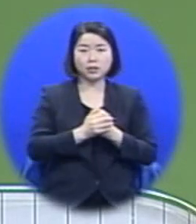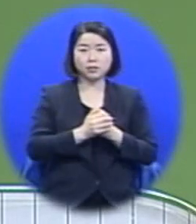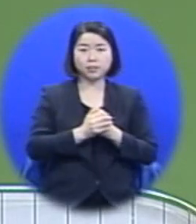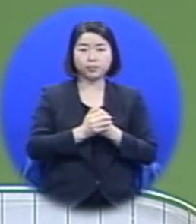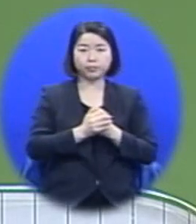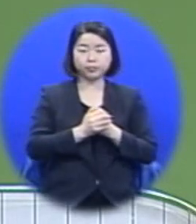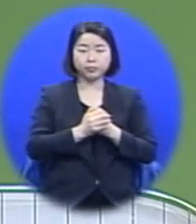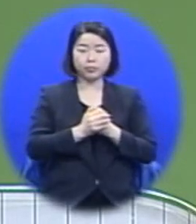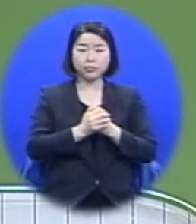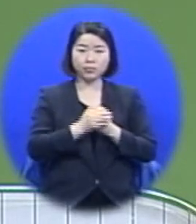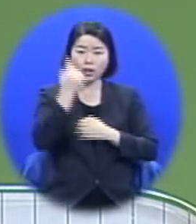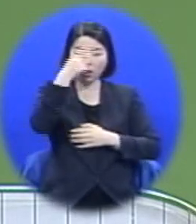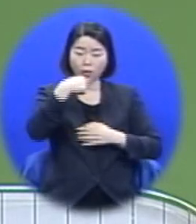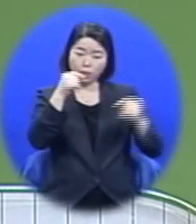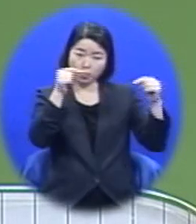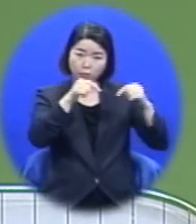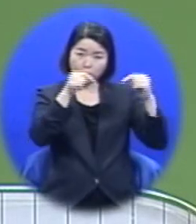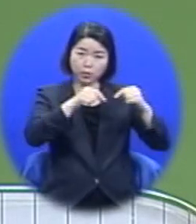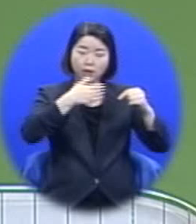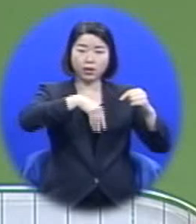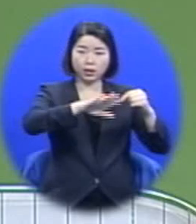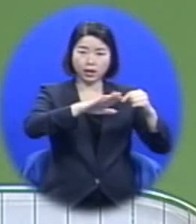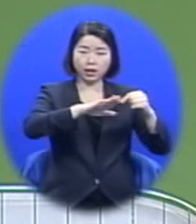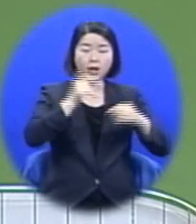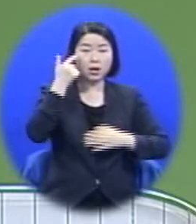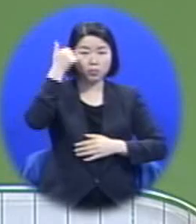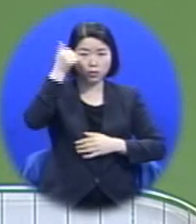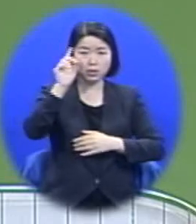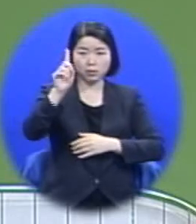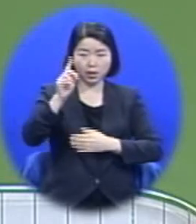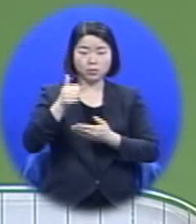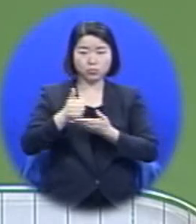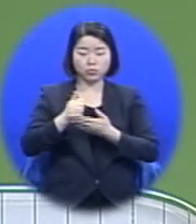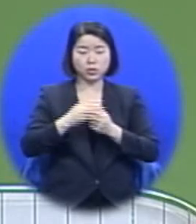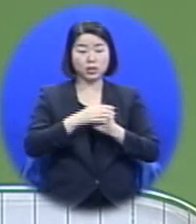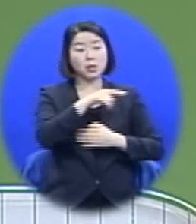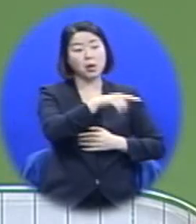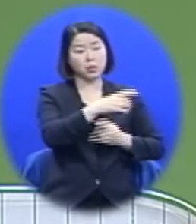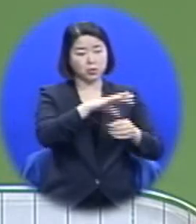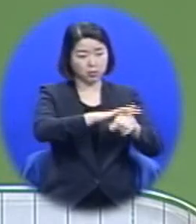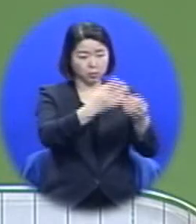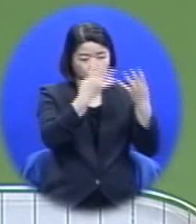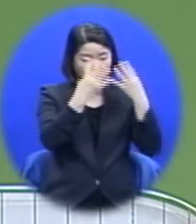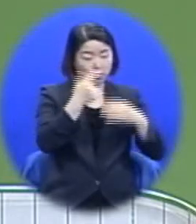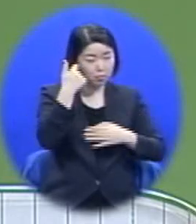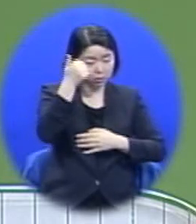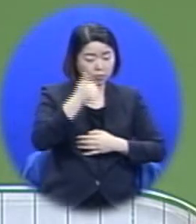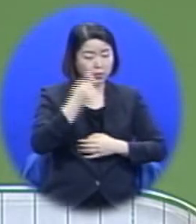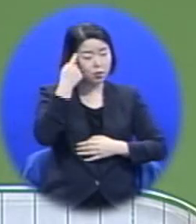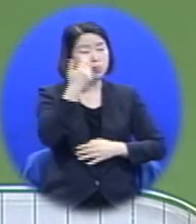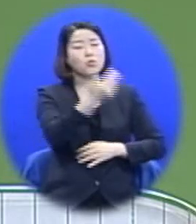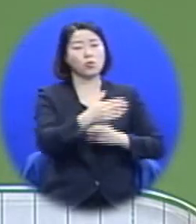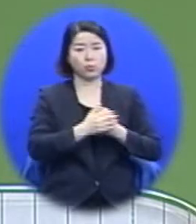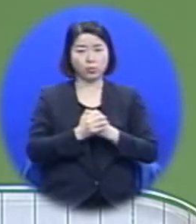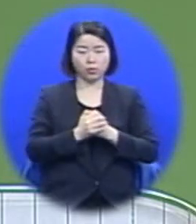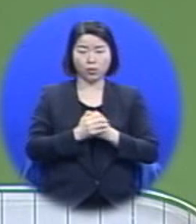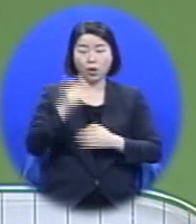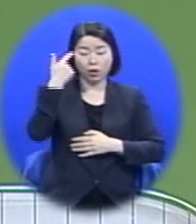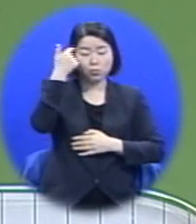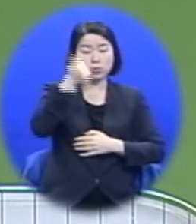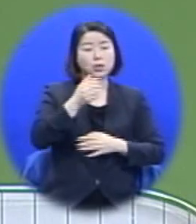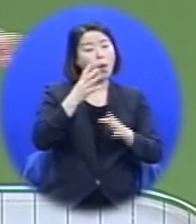면회를 간 아 목사님 한 분이 그 목사님에게 물었어요 목사님을 도대체 언제부터